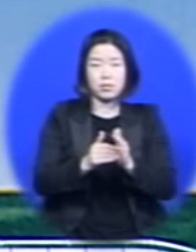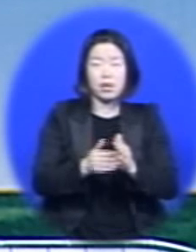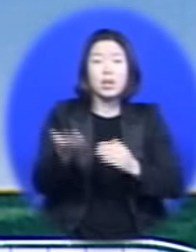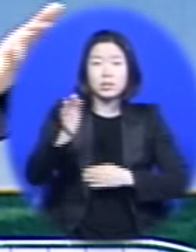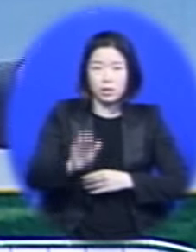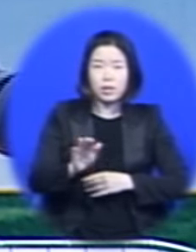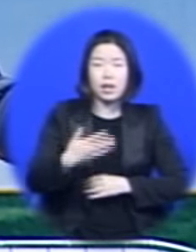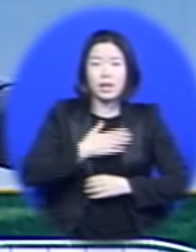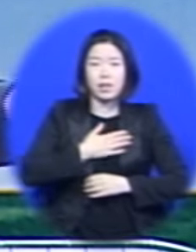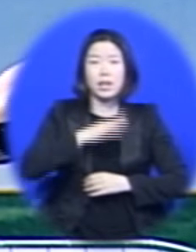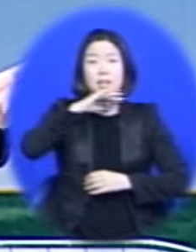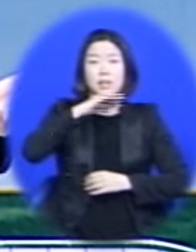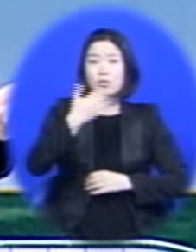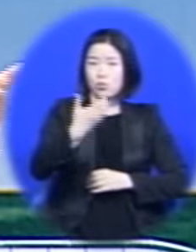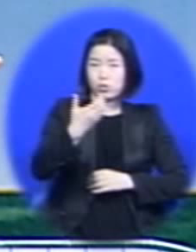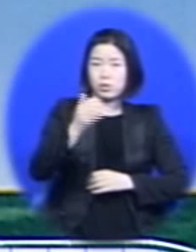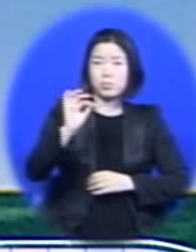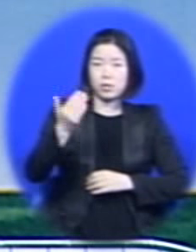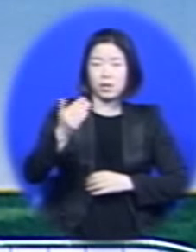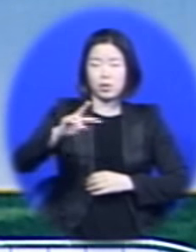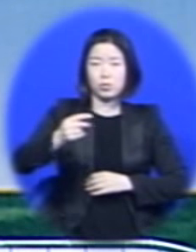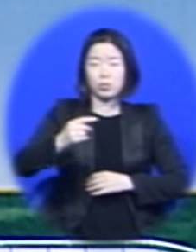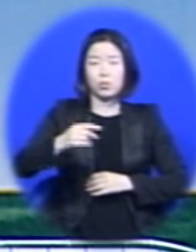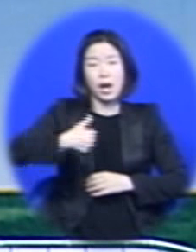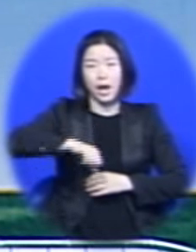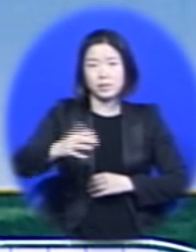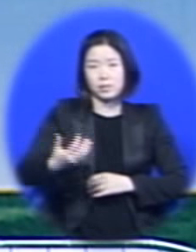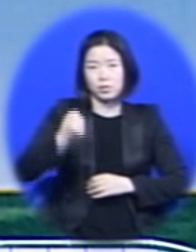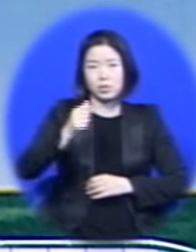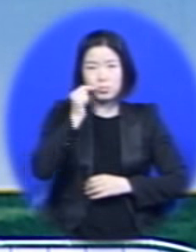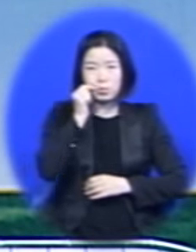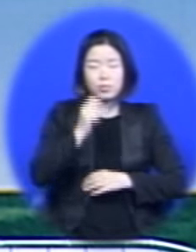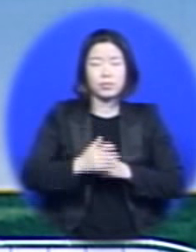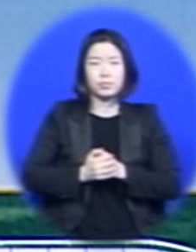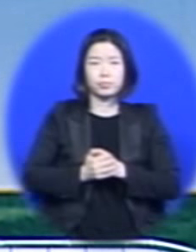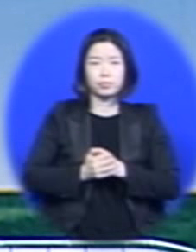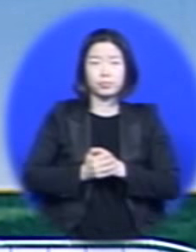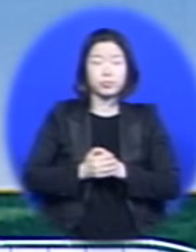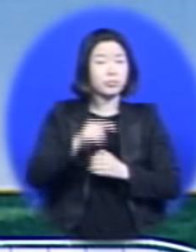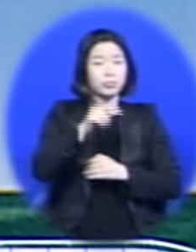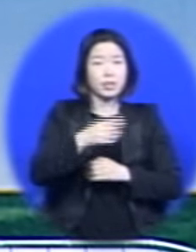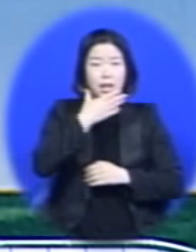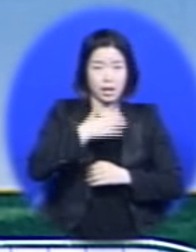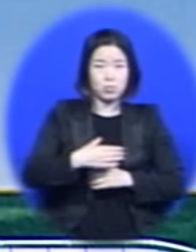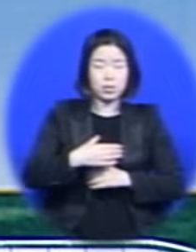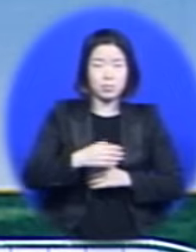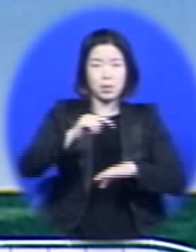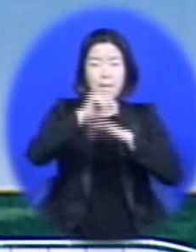그러나 나이 90이 되도록 그는 아들을 얻지 못했습니다. 그는